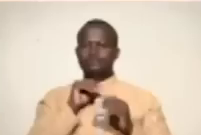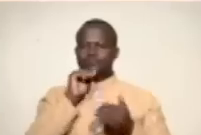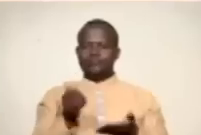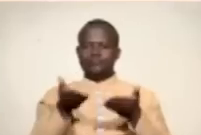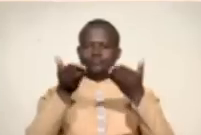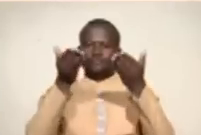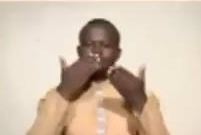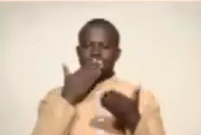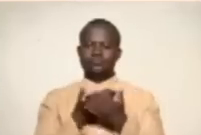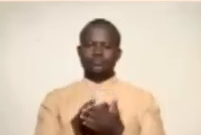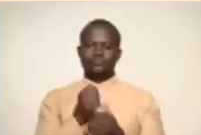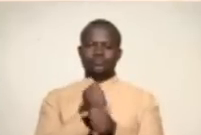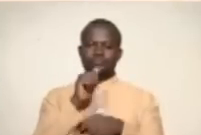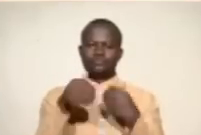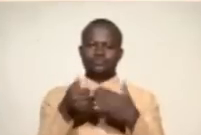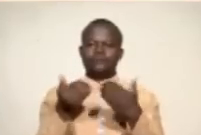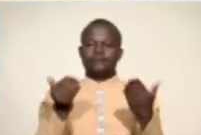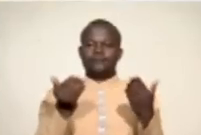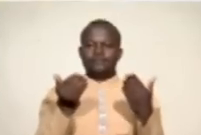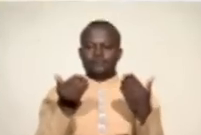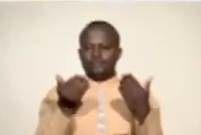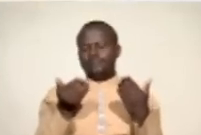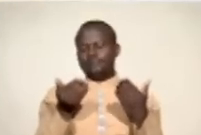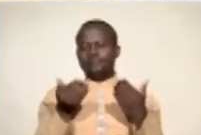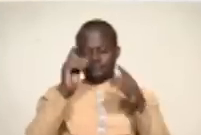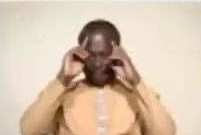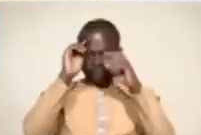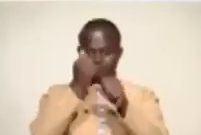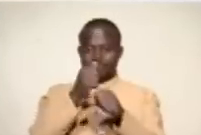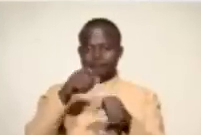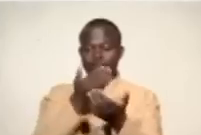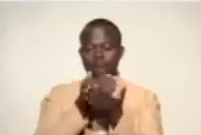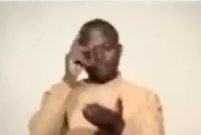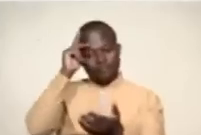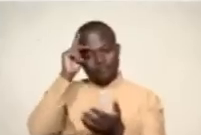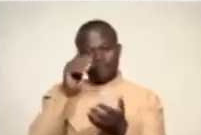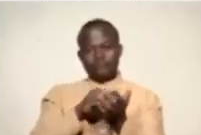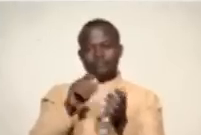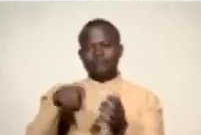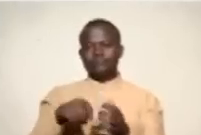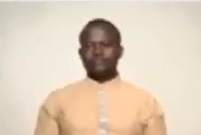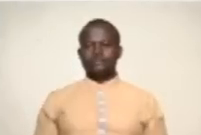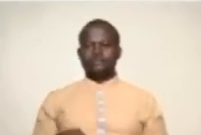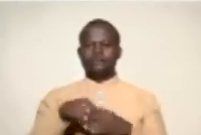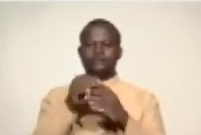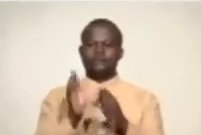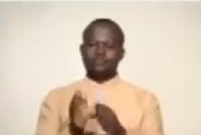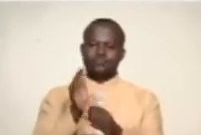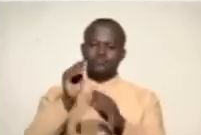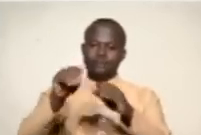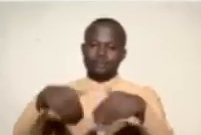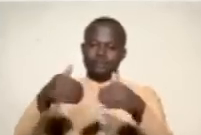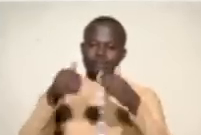neza. Abikorera nabo bavuga ko guhanga imirimo bisaba ubumenyi kandi bukeneye ku isoko ry'umurimo. Umuhinzi abo muri